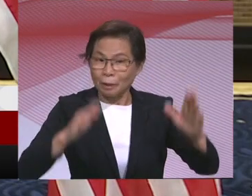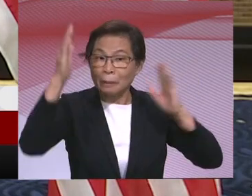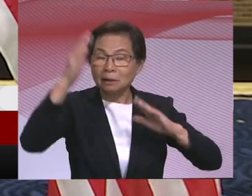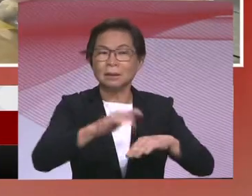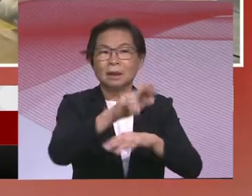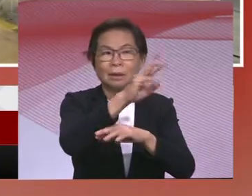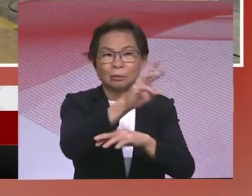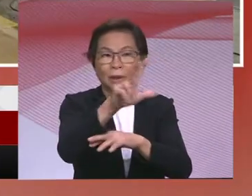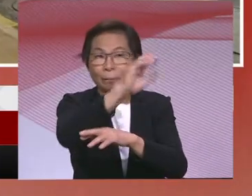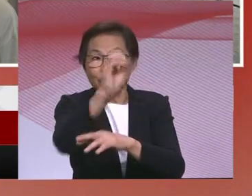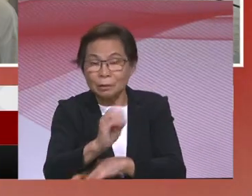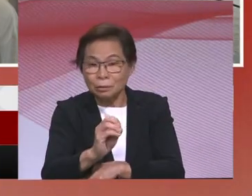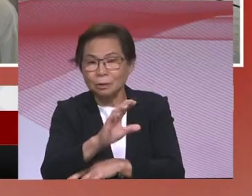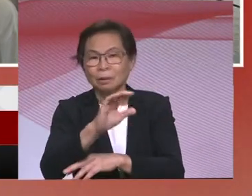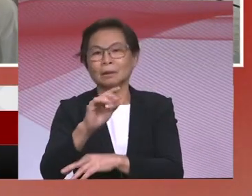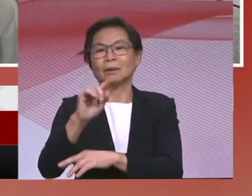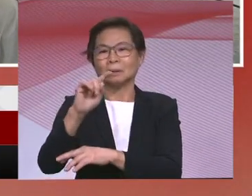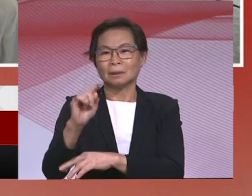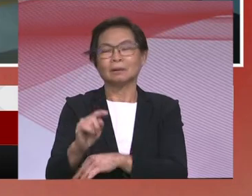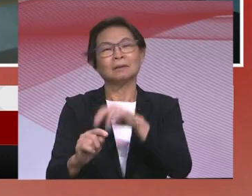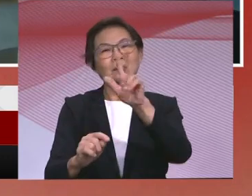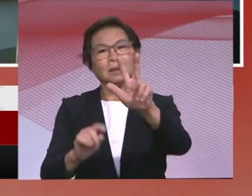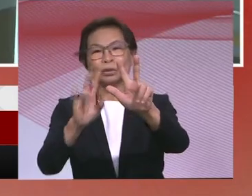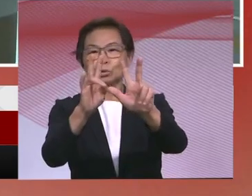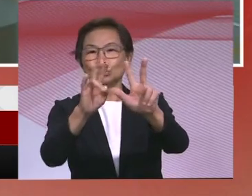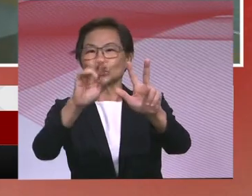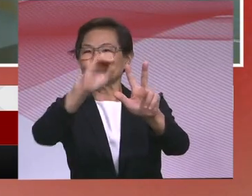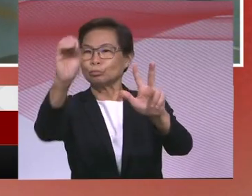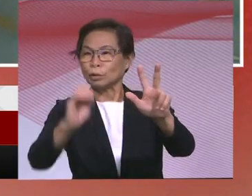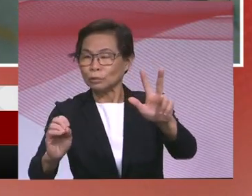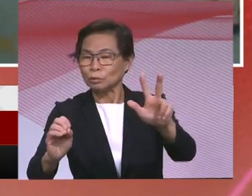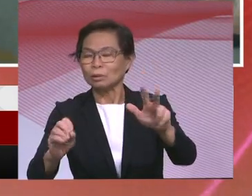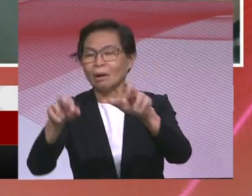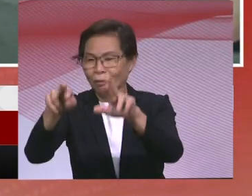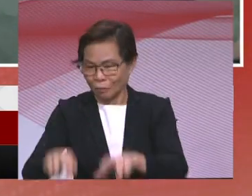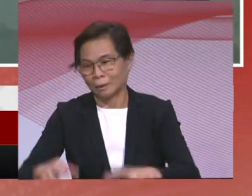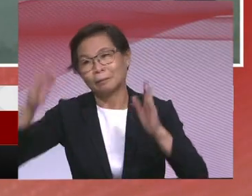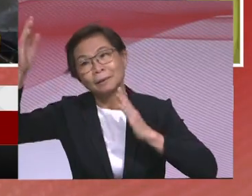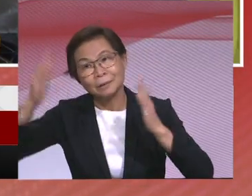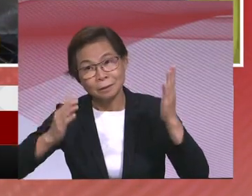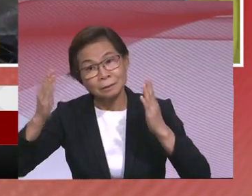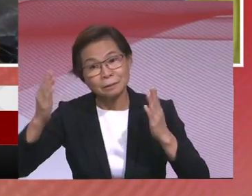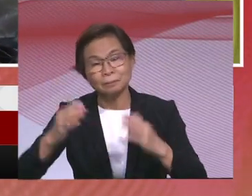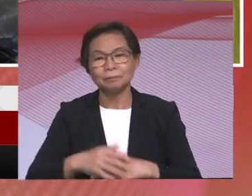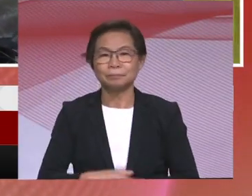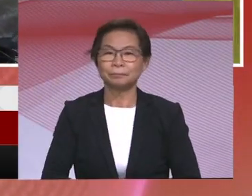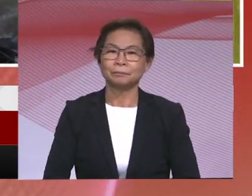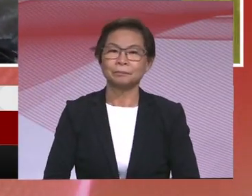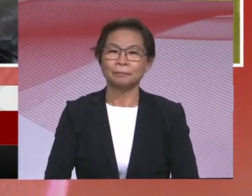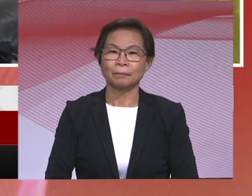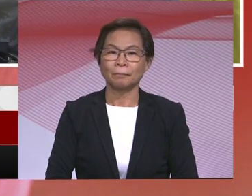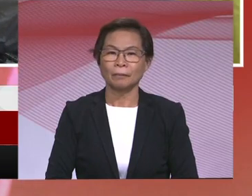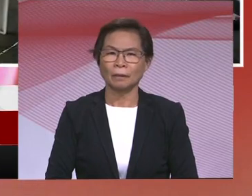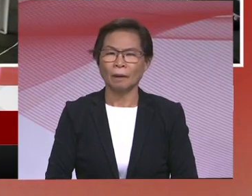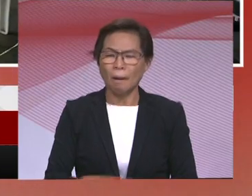60300 dan hanya 30700 melibatkan warganegara Hai